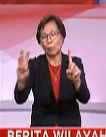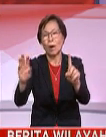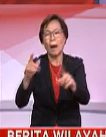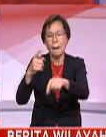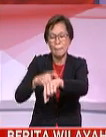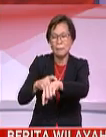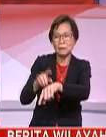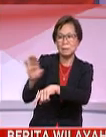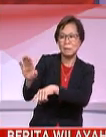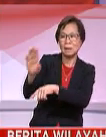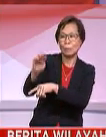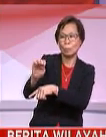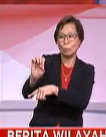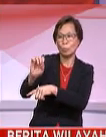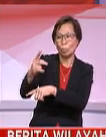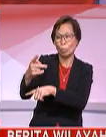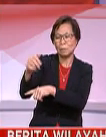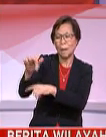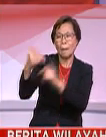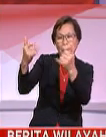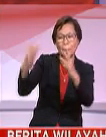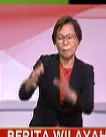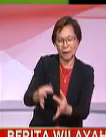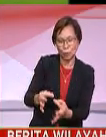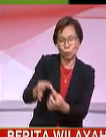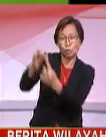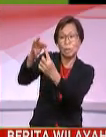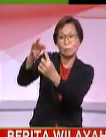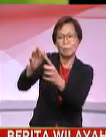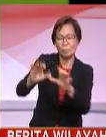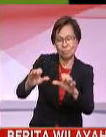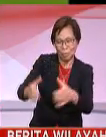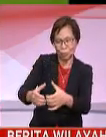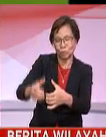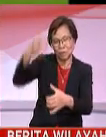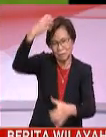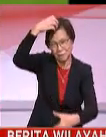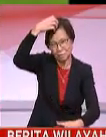Allahyarham sebagai tonggak utama pasukan.